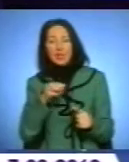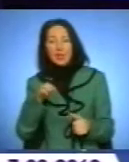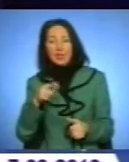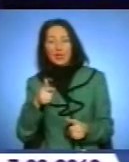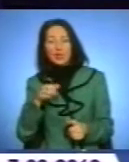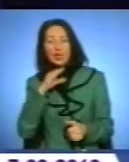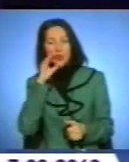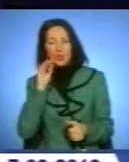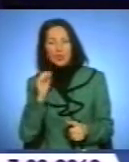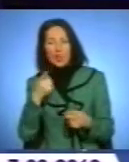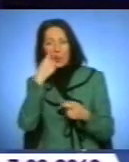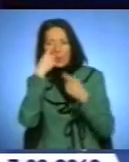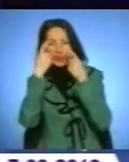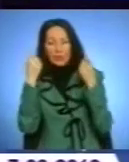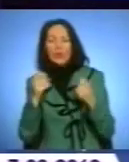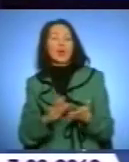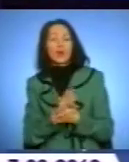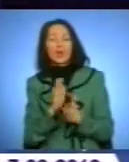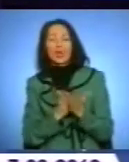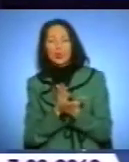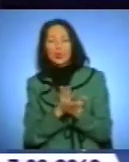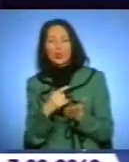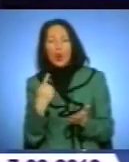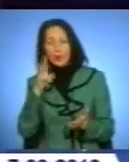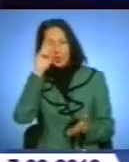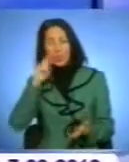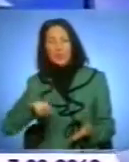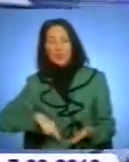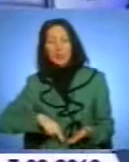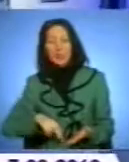Шевченка, повідомляє прес-служба облдержадміністрації.